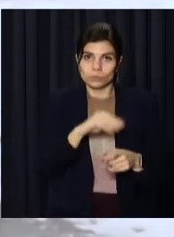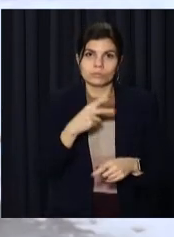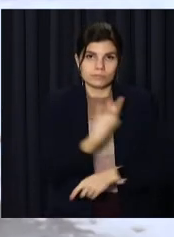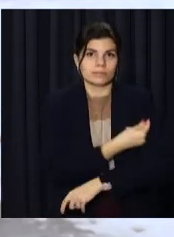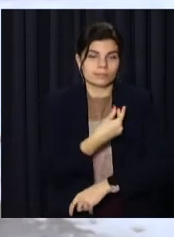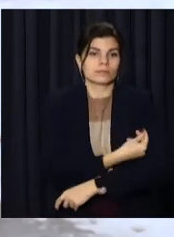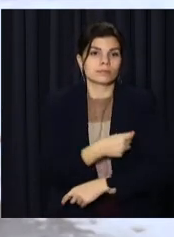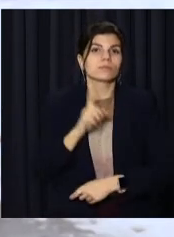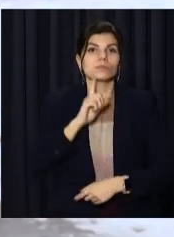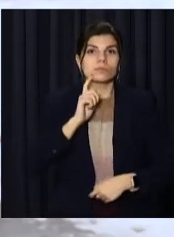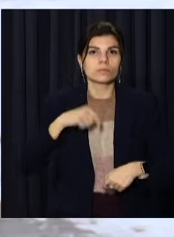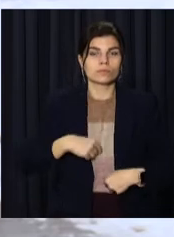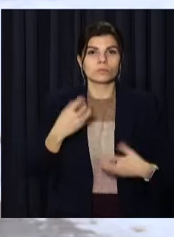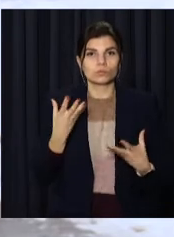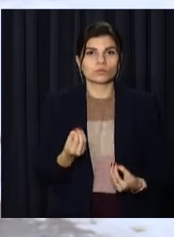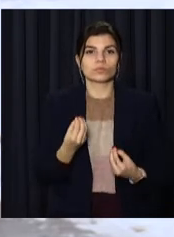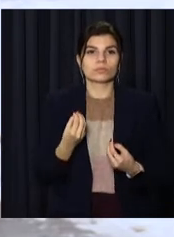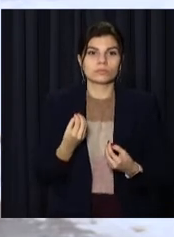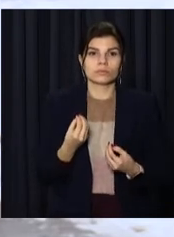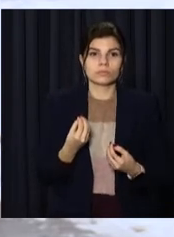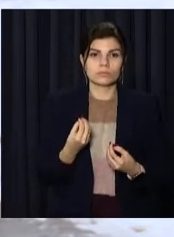поки імунітет ще більш